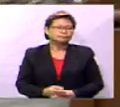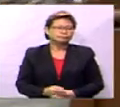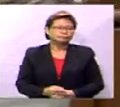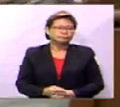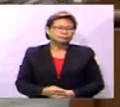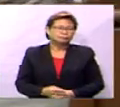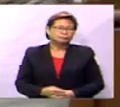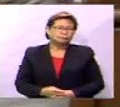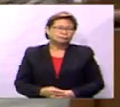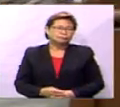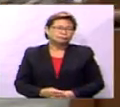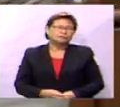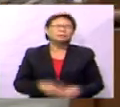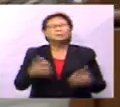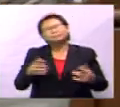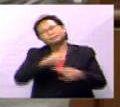Bila saja masuk dia musim